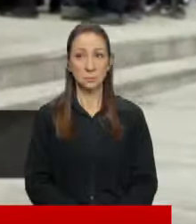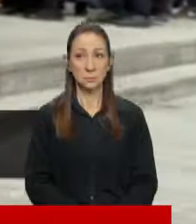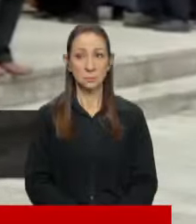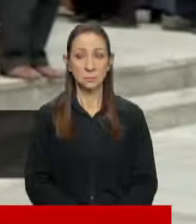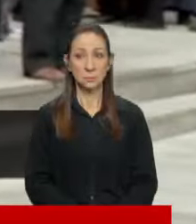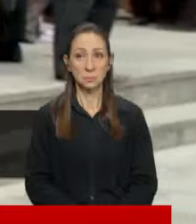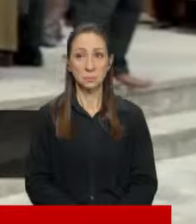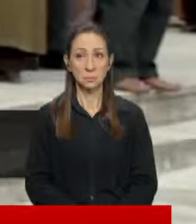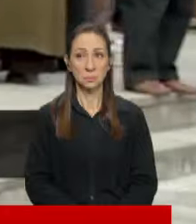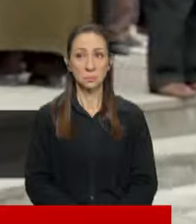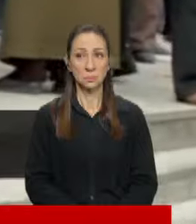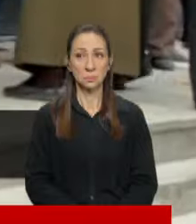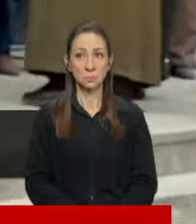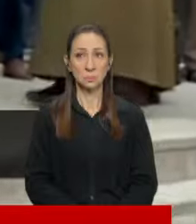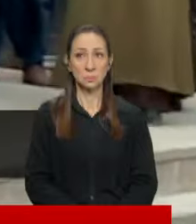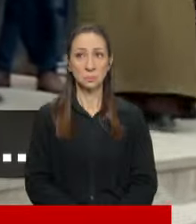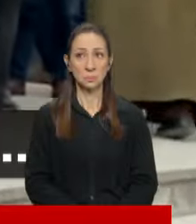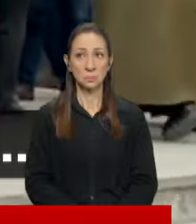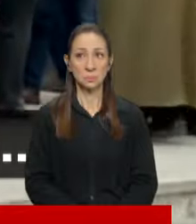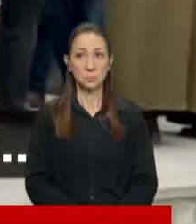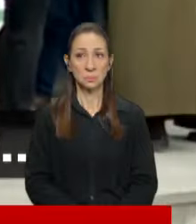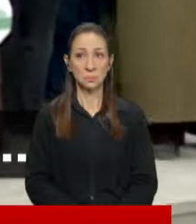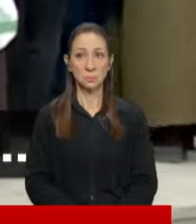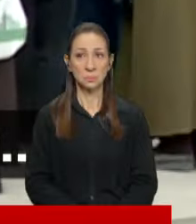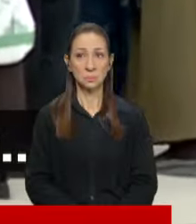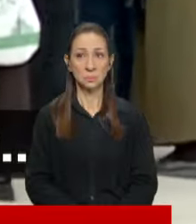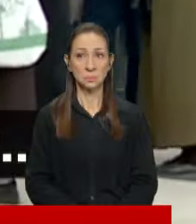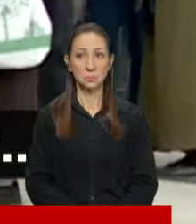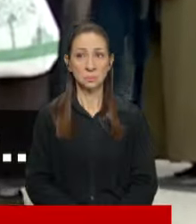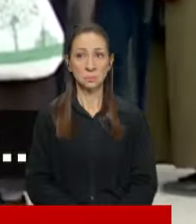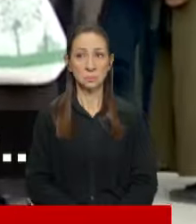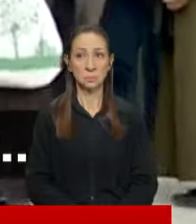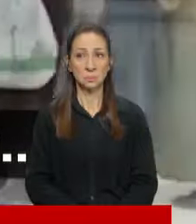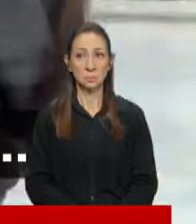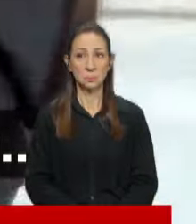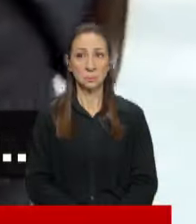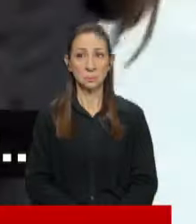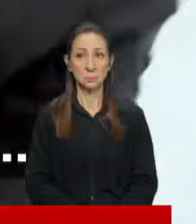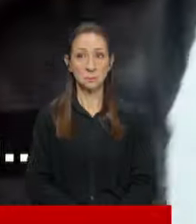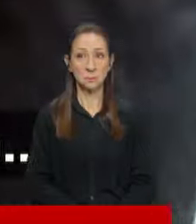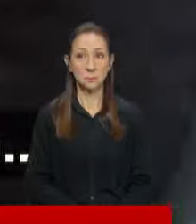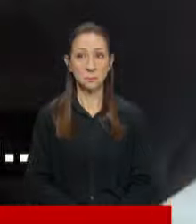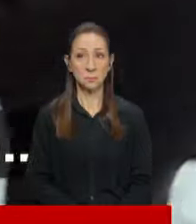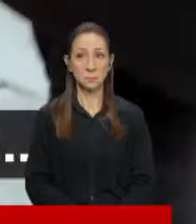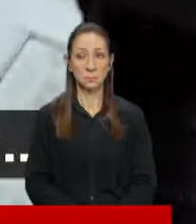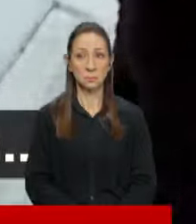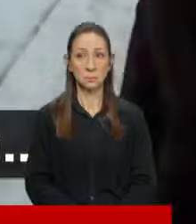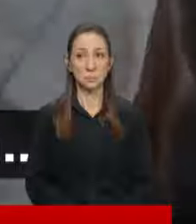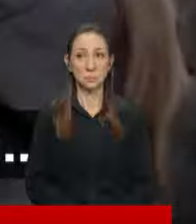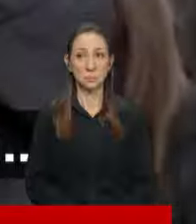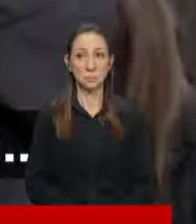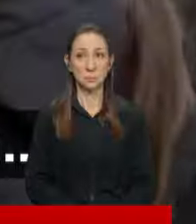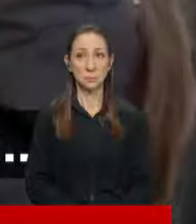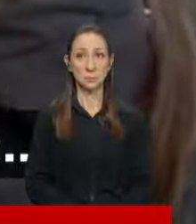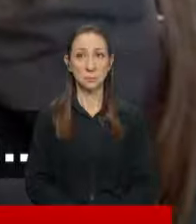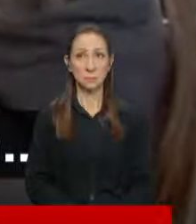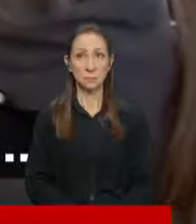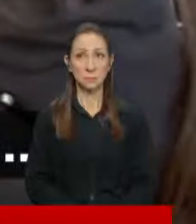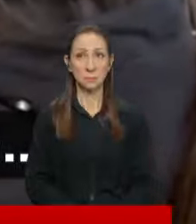şükret, şükret. Zenginler niye şükretmeyin? Hep bu garibanla, fakirle şükredeyim. Benim ayağımda 4 tane platin var.